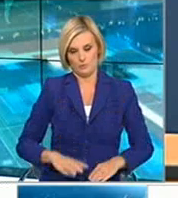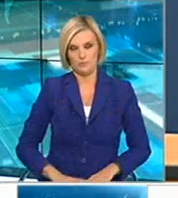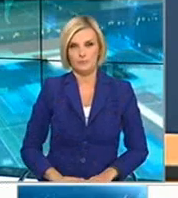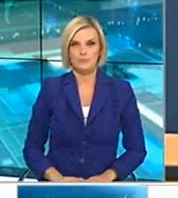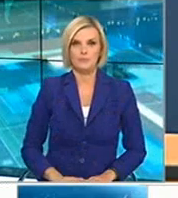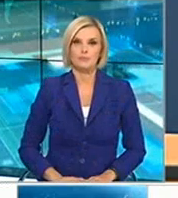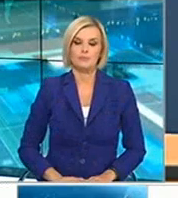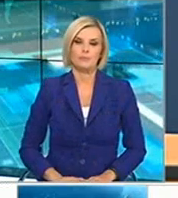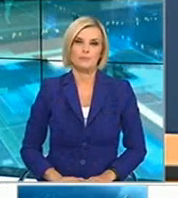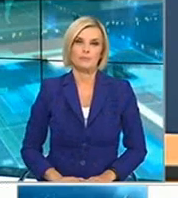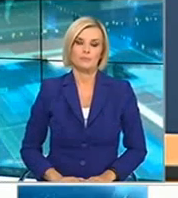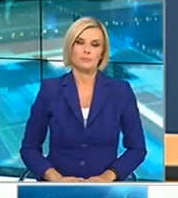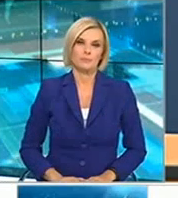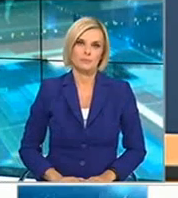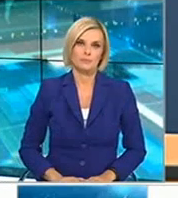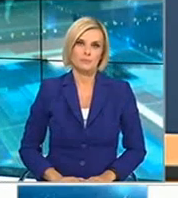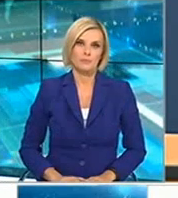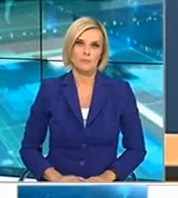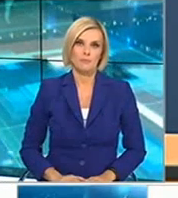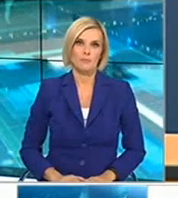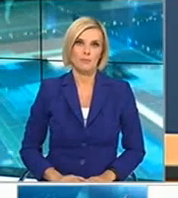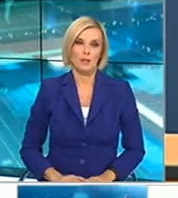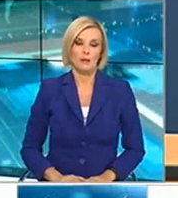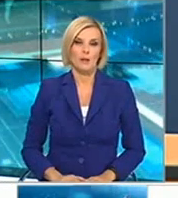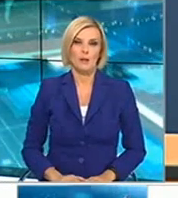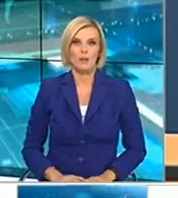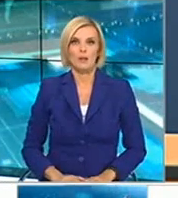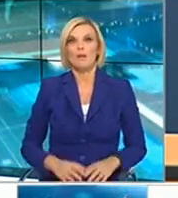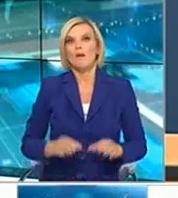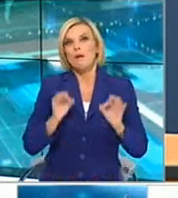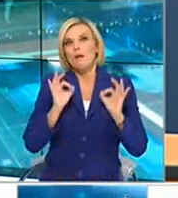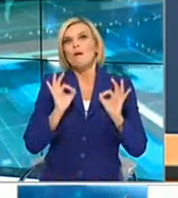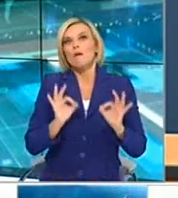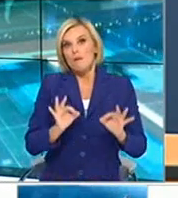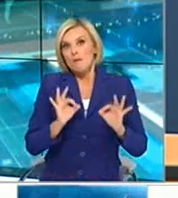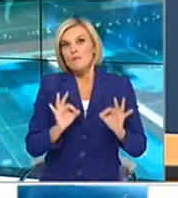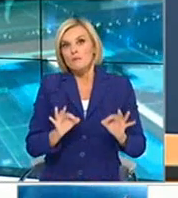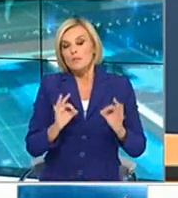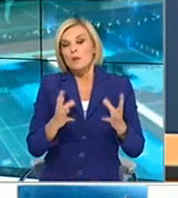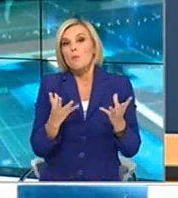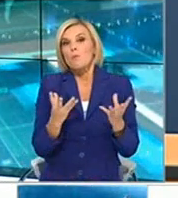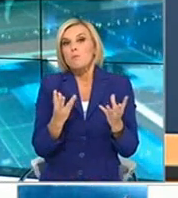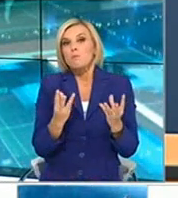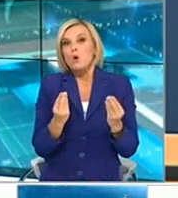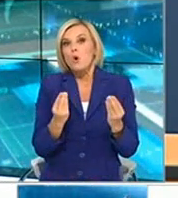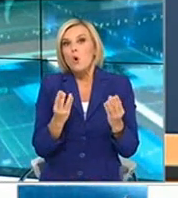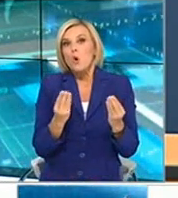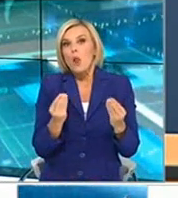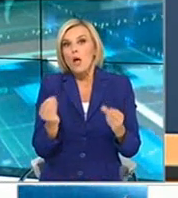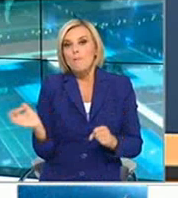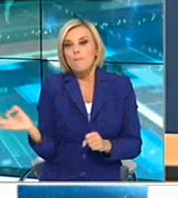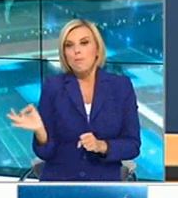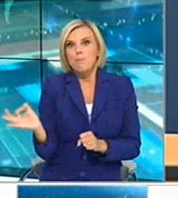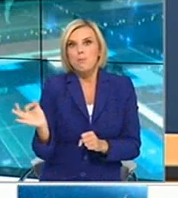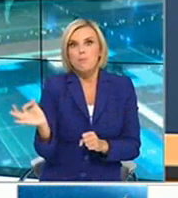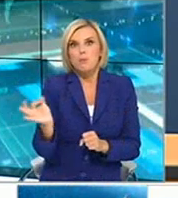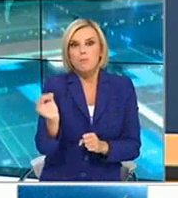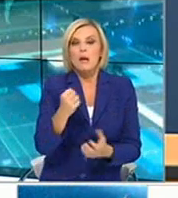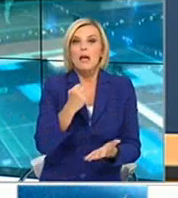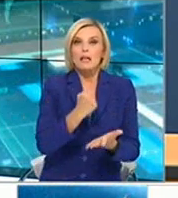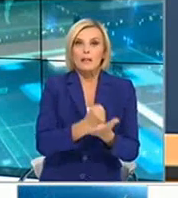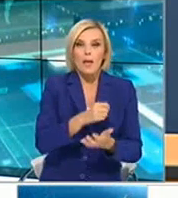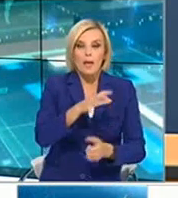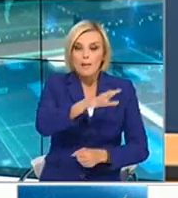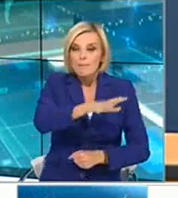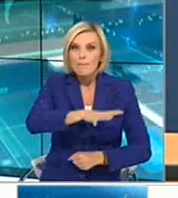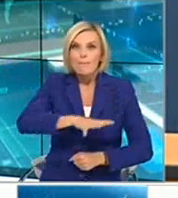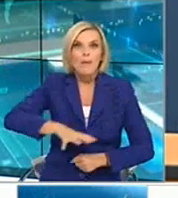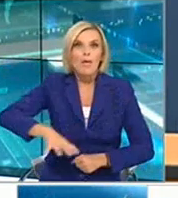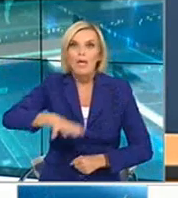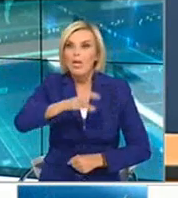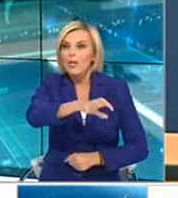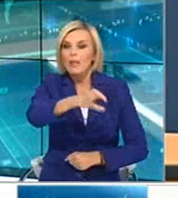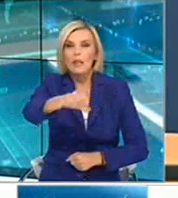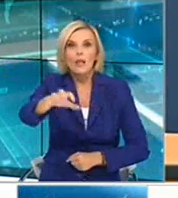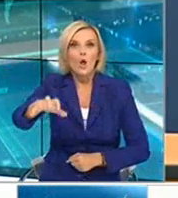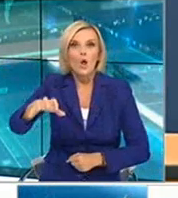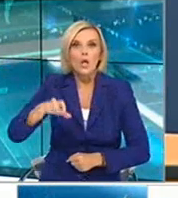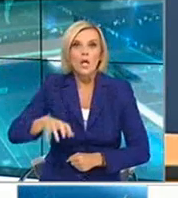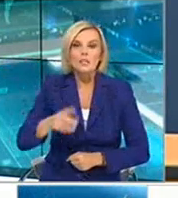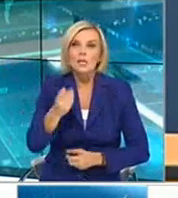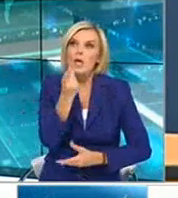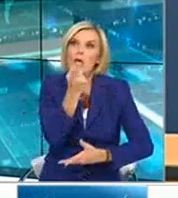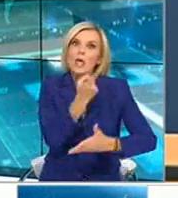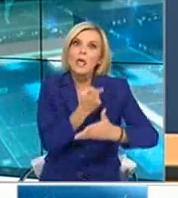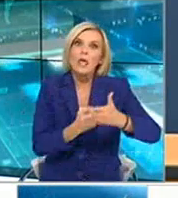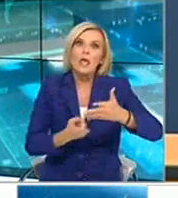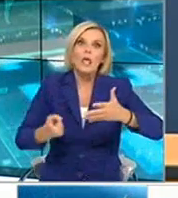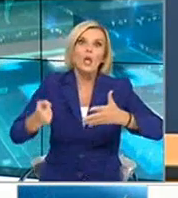Σίγουρα υπάρχουν και αυξάνεται ο αριθμός ενεργών εστιών στην πατρίδα μας. Ίσως να πληροφορηθήκατε μόλις ότι ο νέος αριθμός